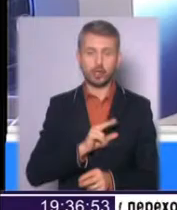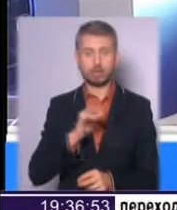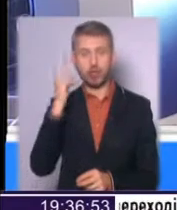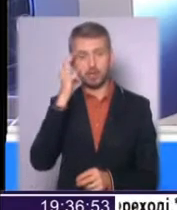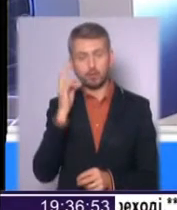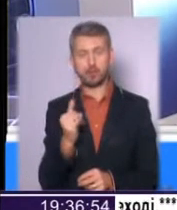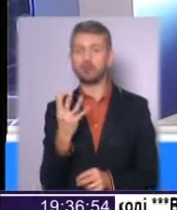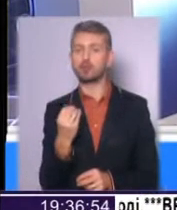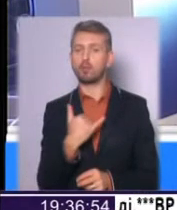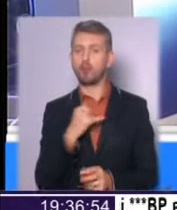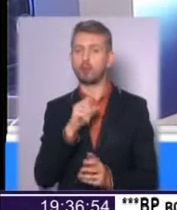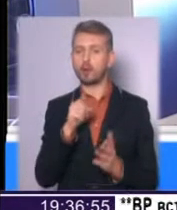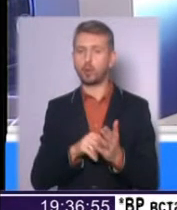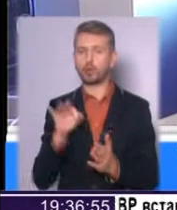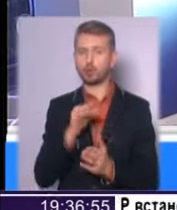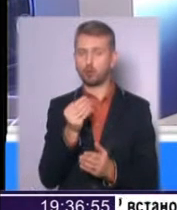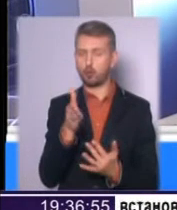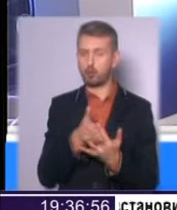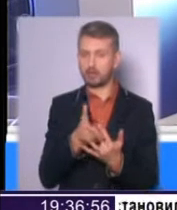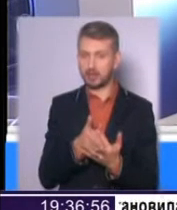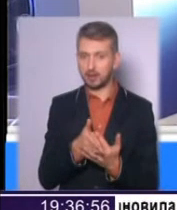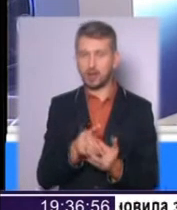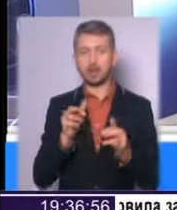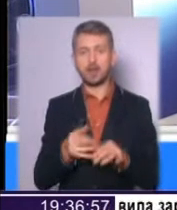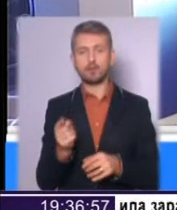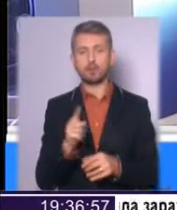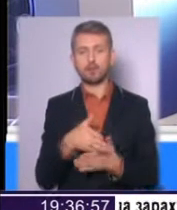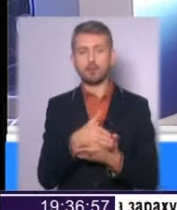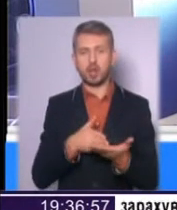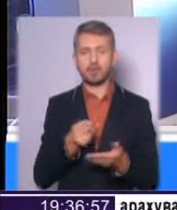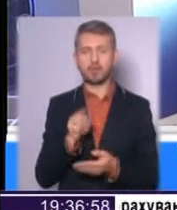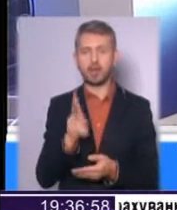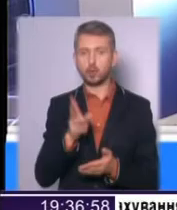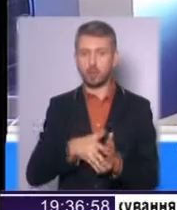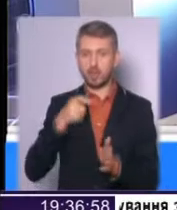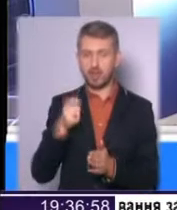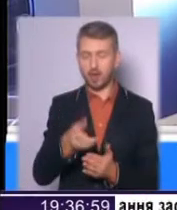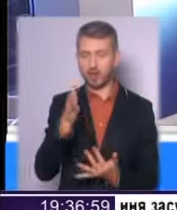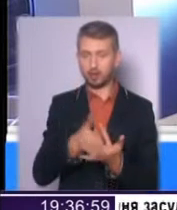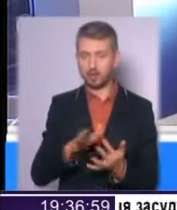авансового НЕСКО на прибыль тоже людей оббирают. И насчет первой и второй группы